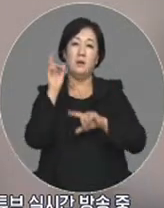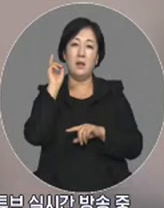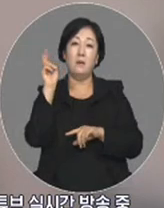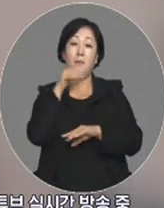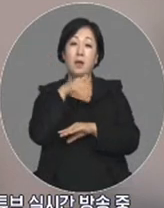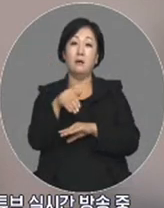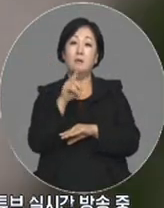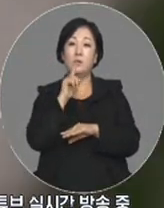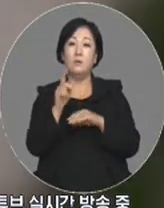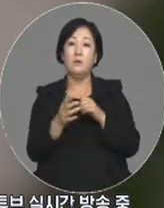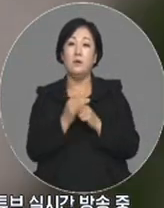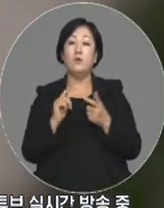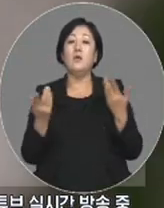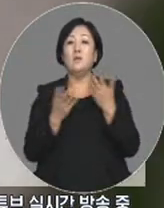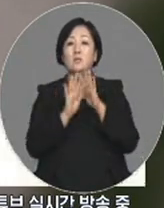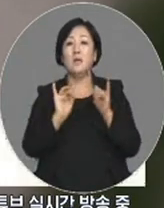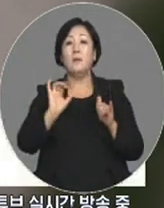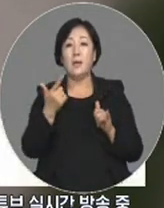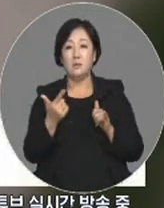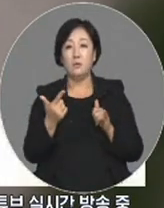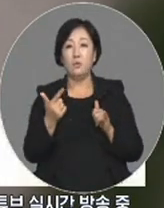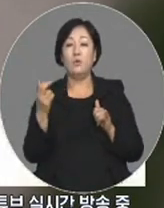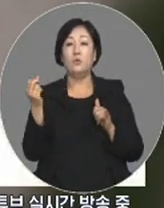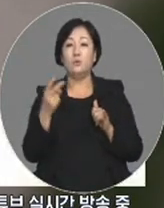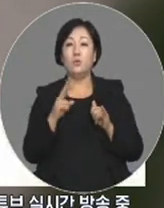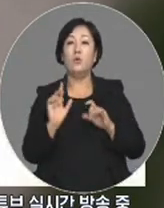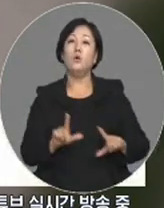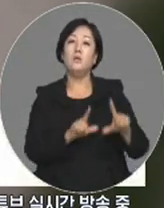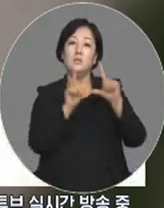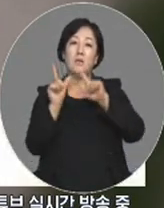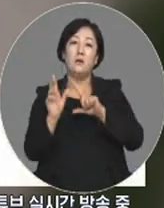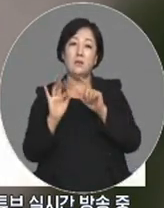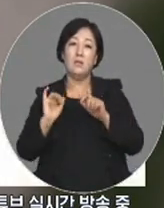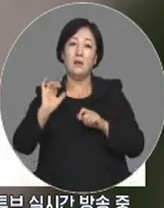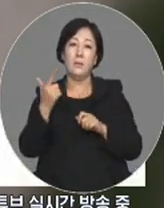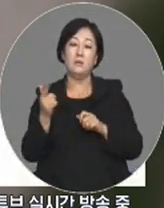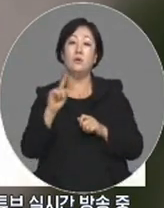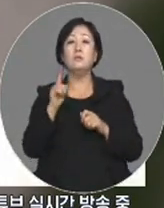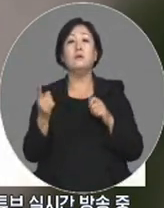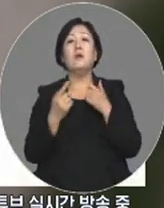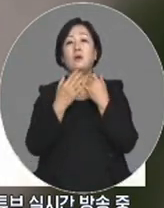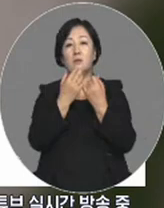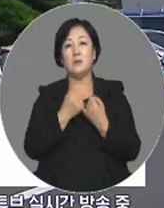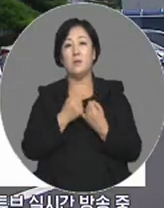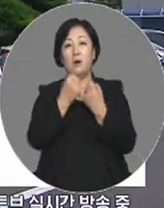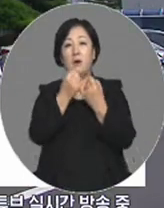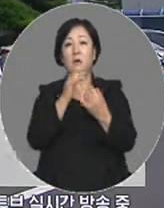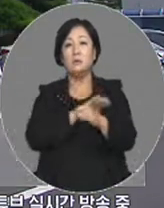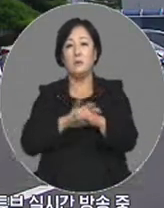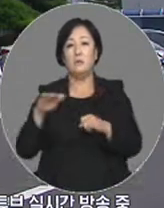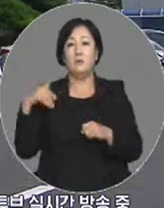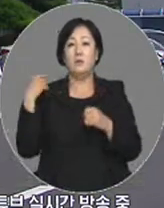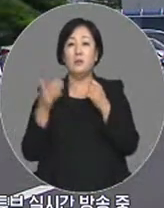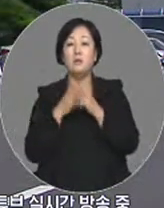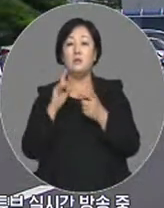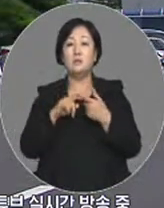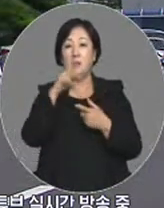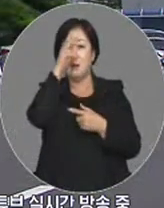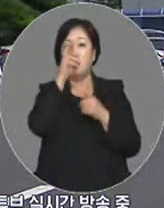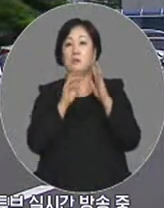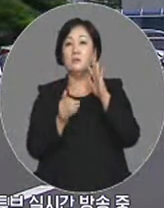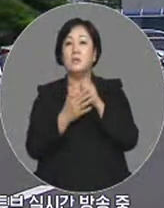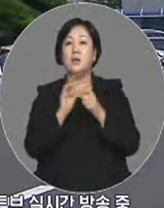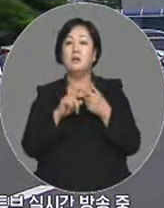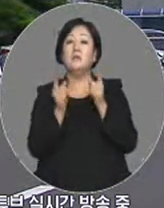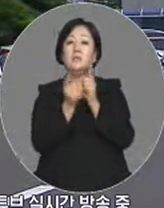보입니다. 여기 직원도 아니고 여기 거주자도 아니고 어떻게 잡아갔는지도 모르겠어요. 뉴질랜드 경찰은